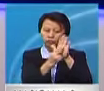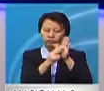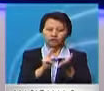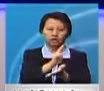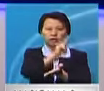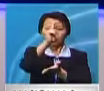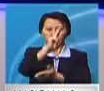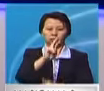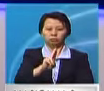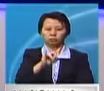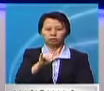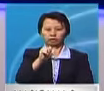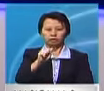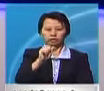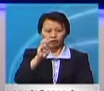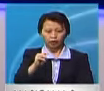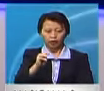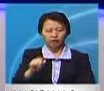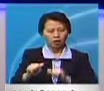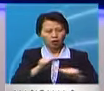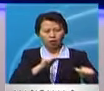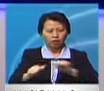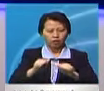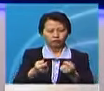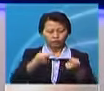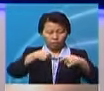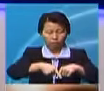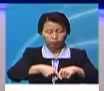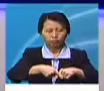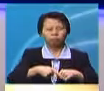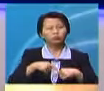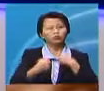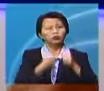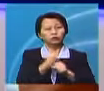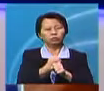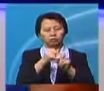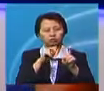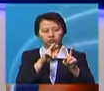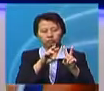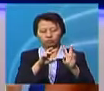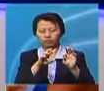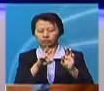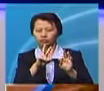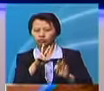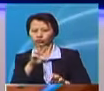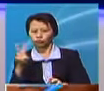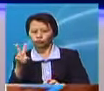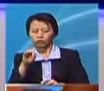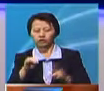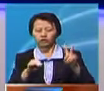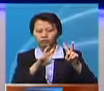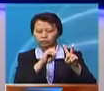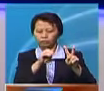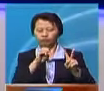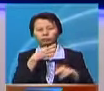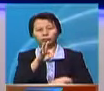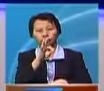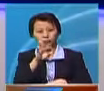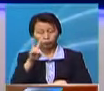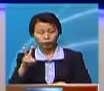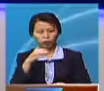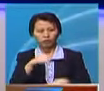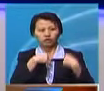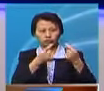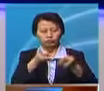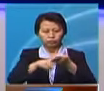Universiti Islam Antarabangsa Malaysia itu aktif dalam UMNO sejak 1992 dan menyandang kerusi Parlimen Sungai Besar sejak pilihan